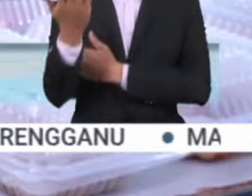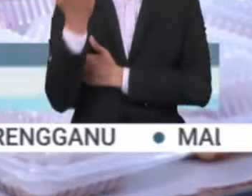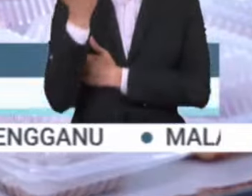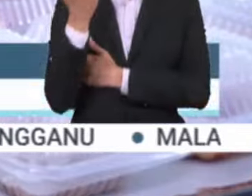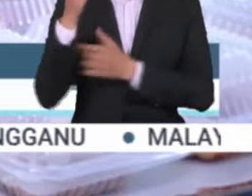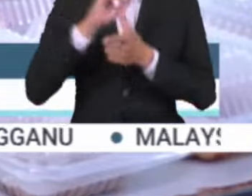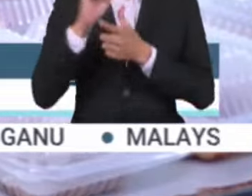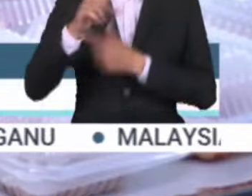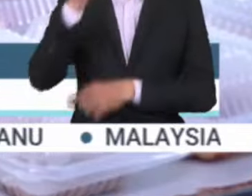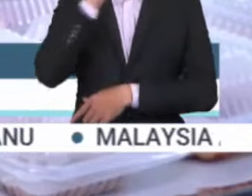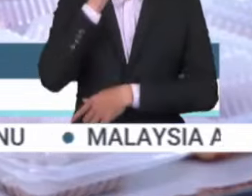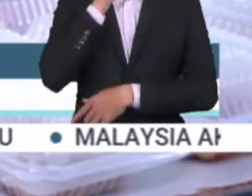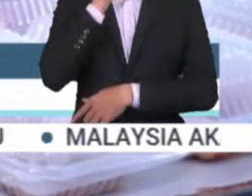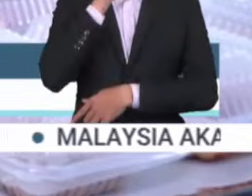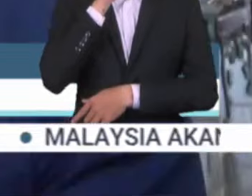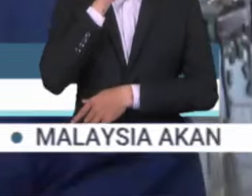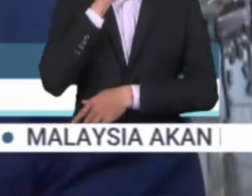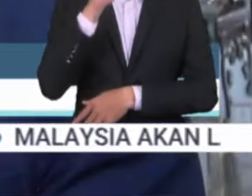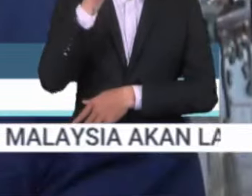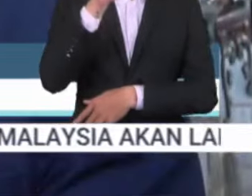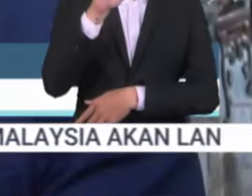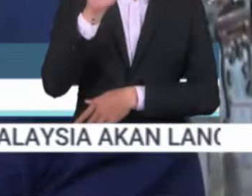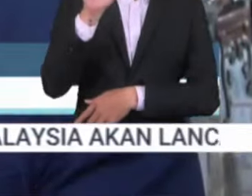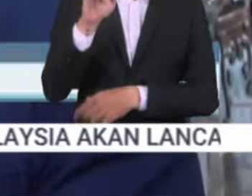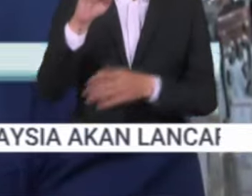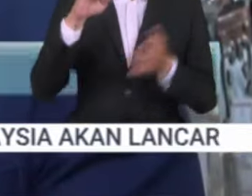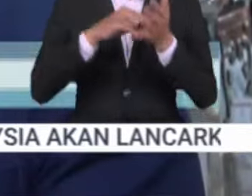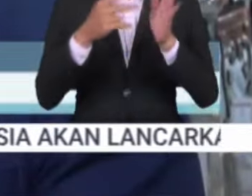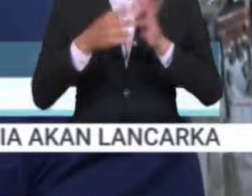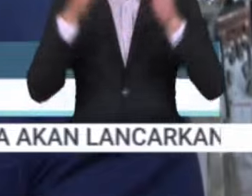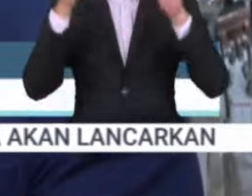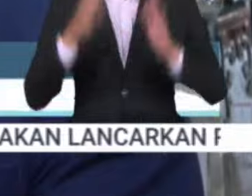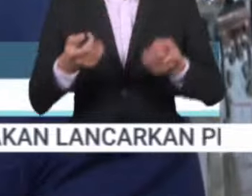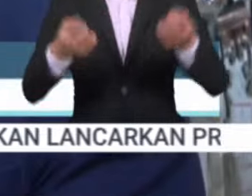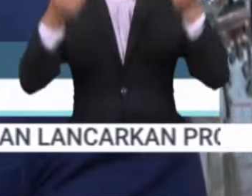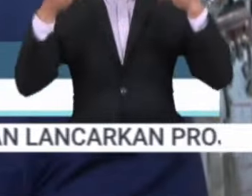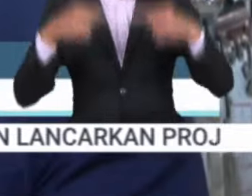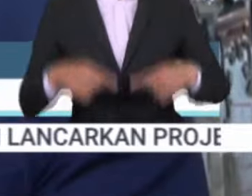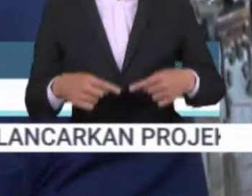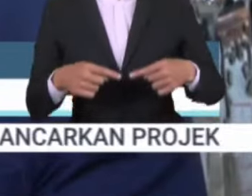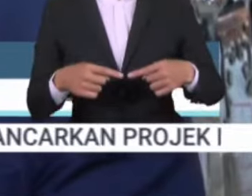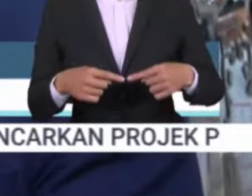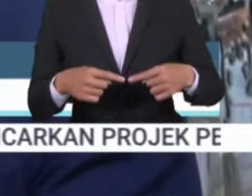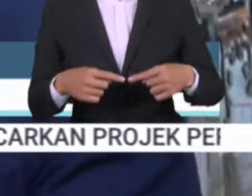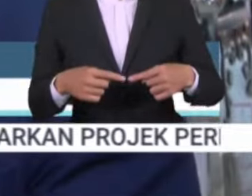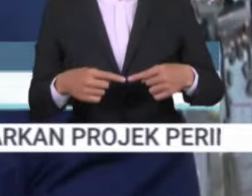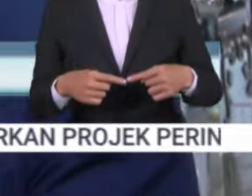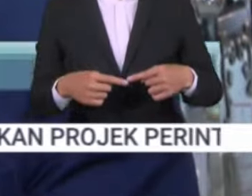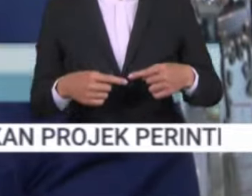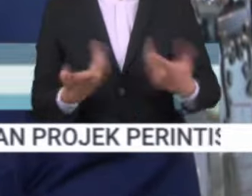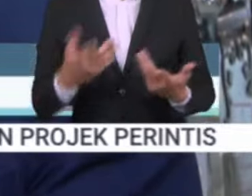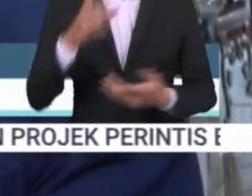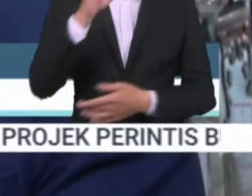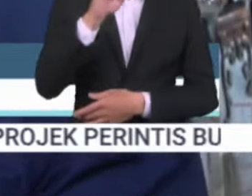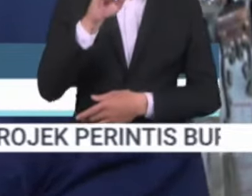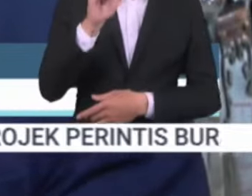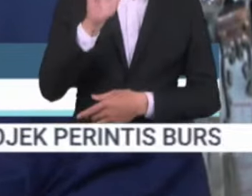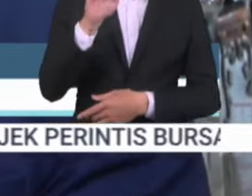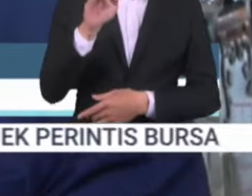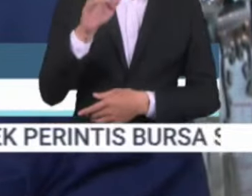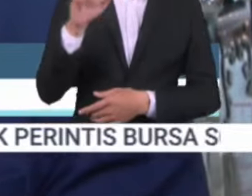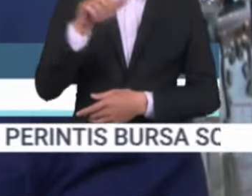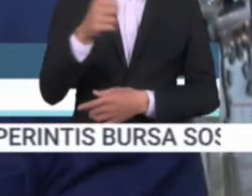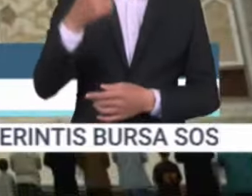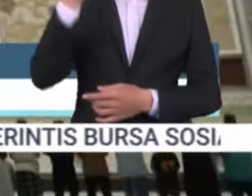sarapan. Duyuf bermaksud tetamu, tamu-tamu, dan Duyuf Ar-Rahman merujuk